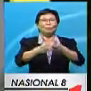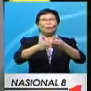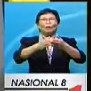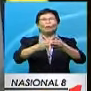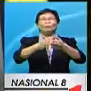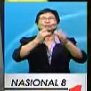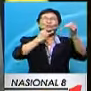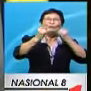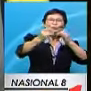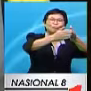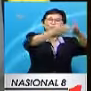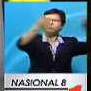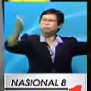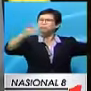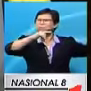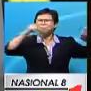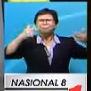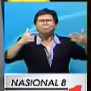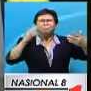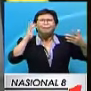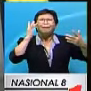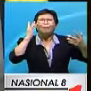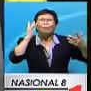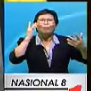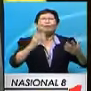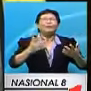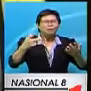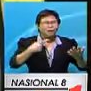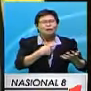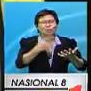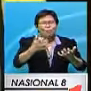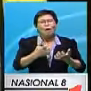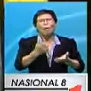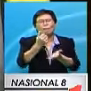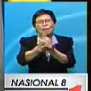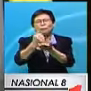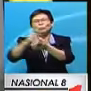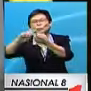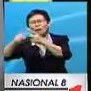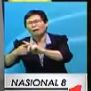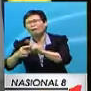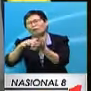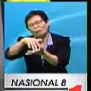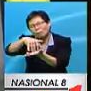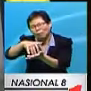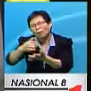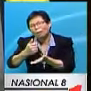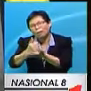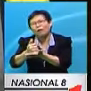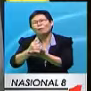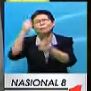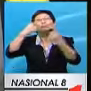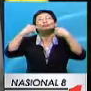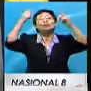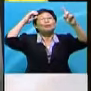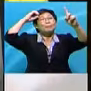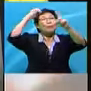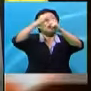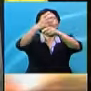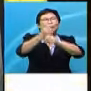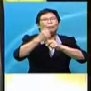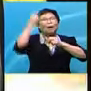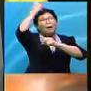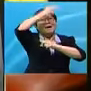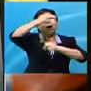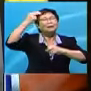bukan yang kita nak, kita hanya bantu sahabat-sahabat yang mungkin kurang keupayaan untuk capai matlamat kami bersama, iaitu untuk mendapatkan haji